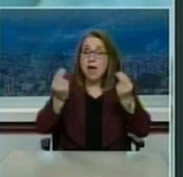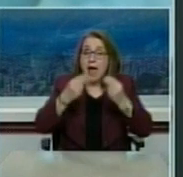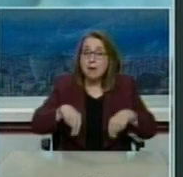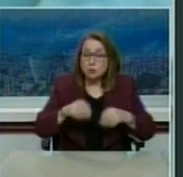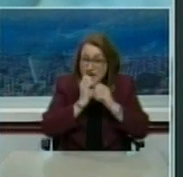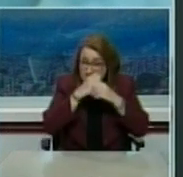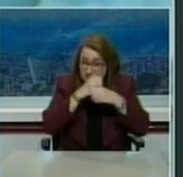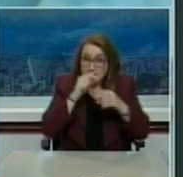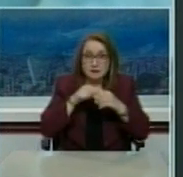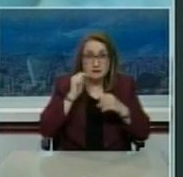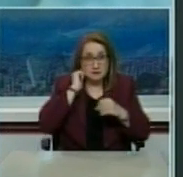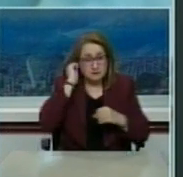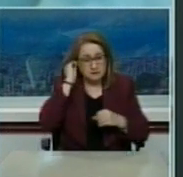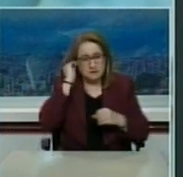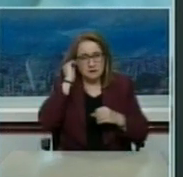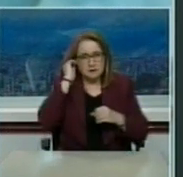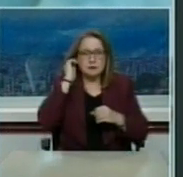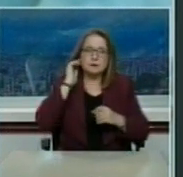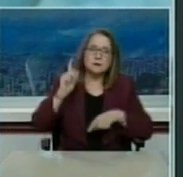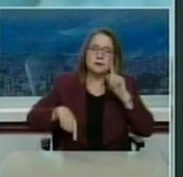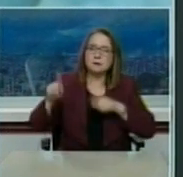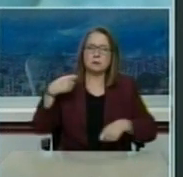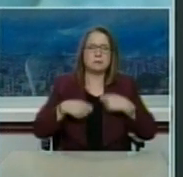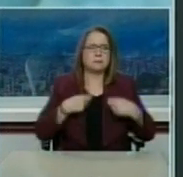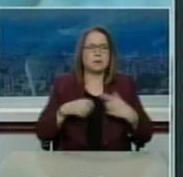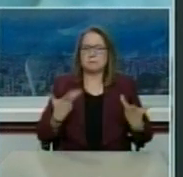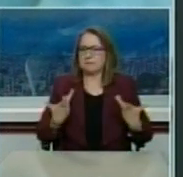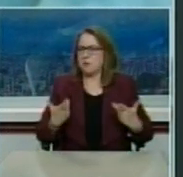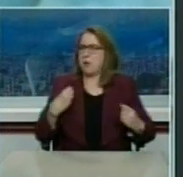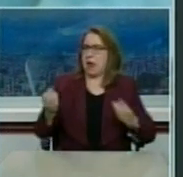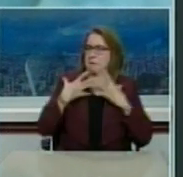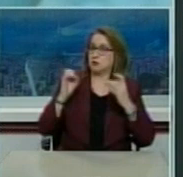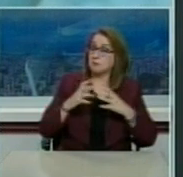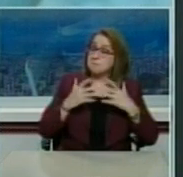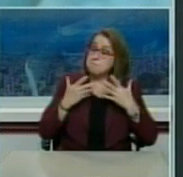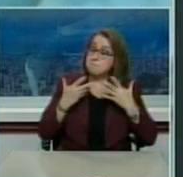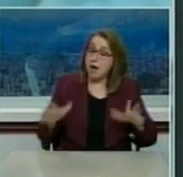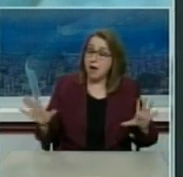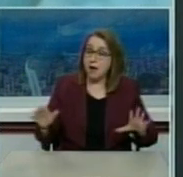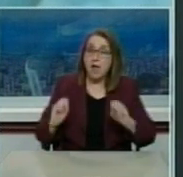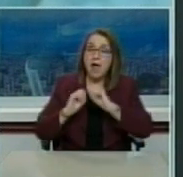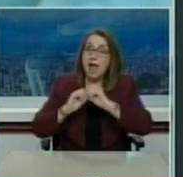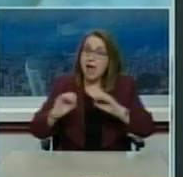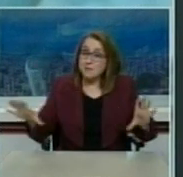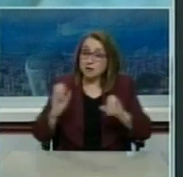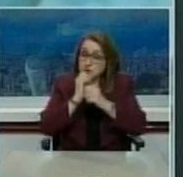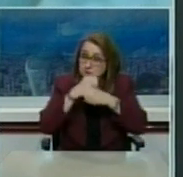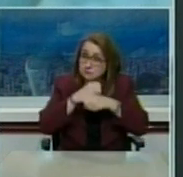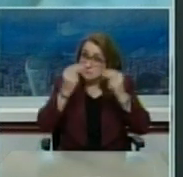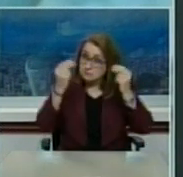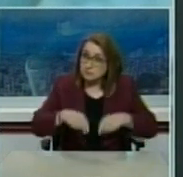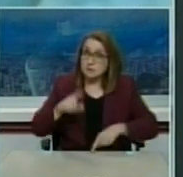μου ανακοίνωση, και τη συνεχεία όσοι βγήκαν αρνητικοί στο τεστ, διαδικασία που βεβαίως απαιτεί κάποιο χρόνο, δεδομένου τον αριθμό